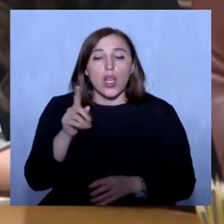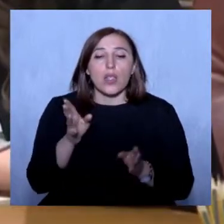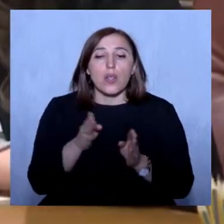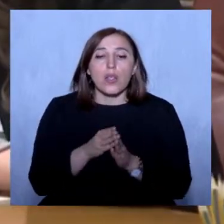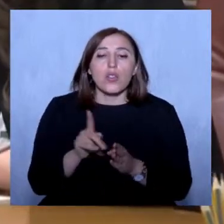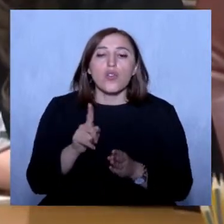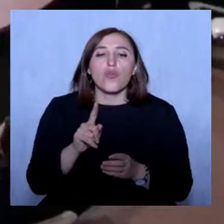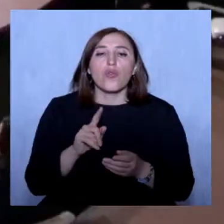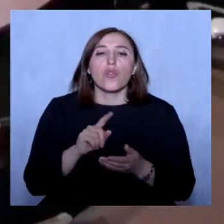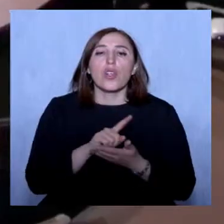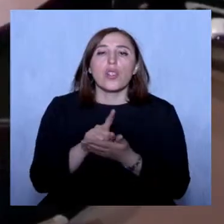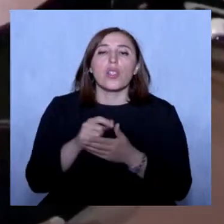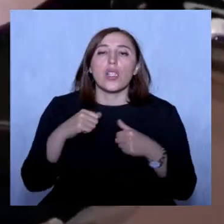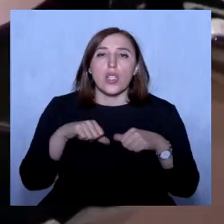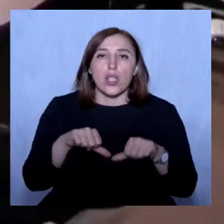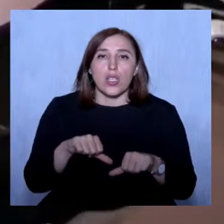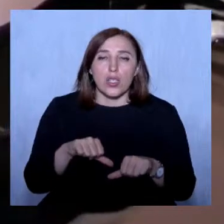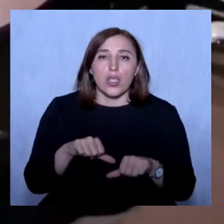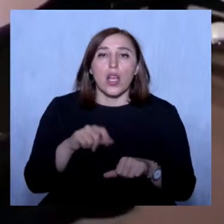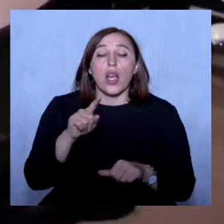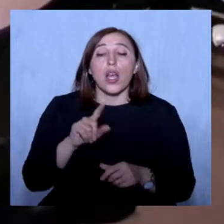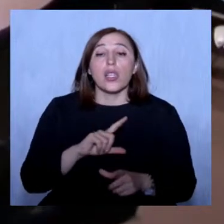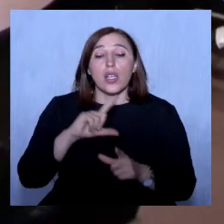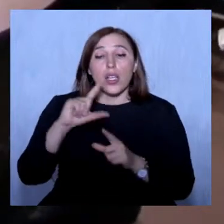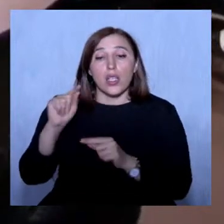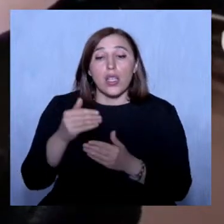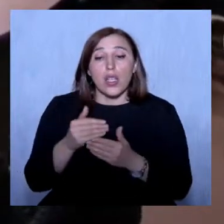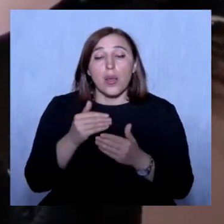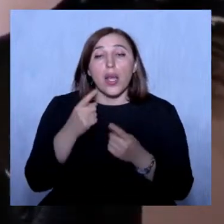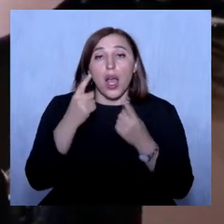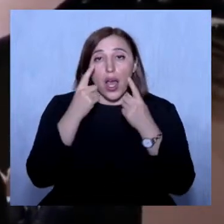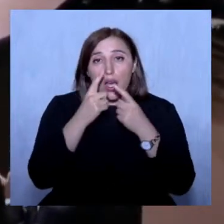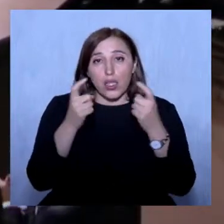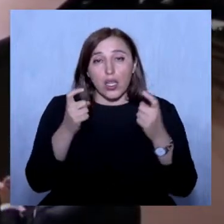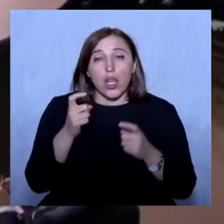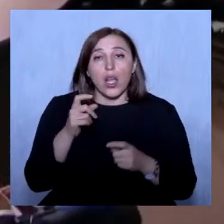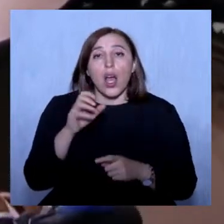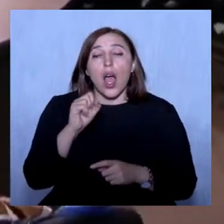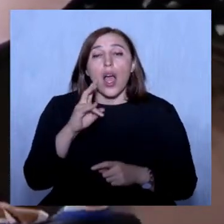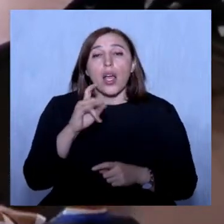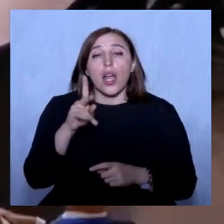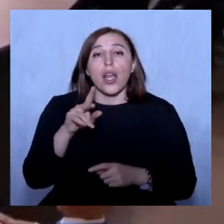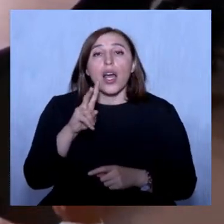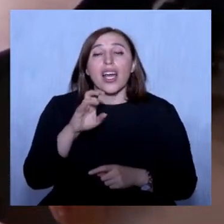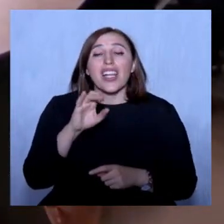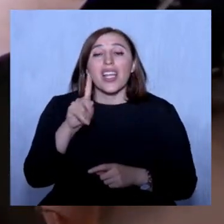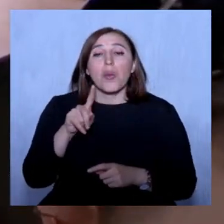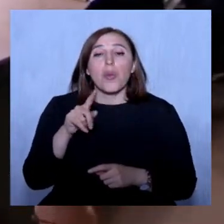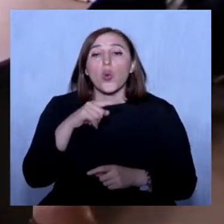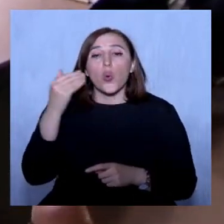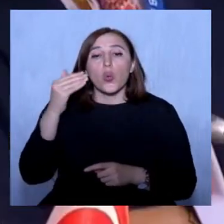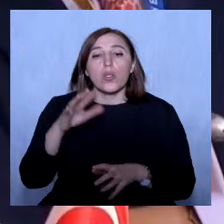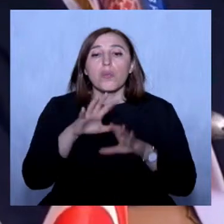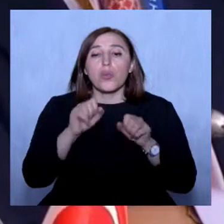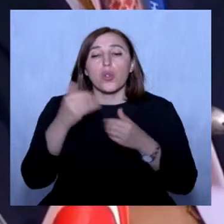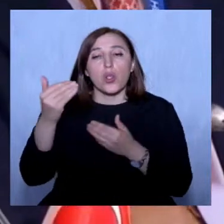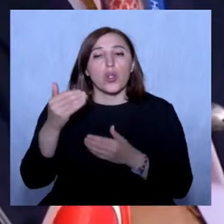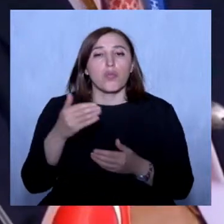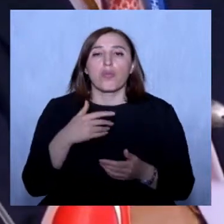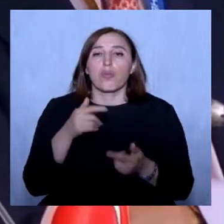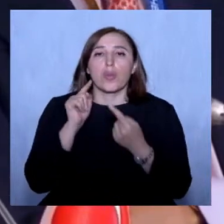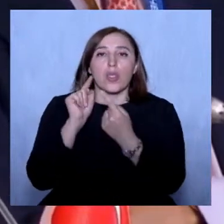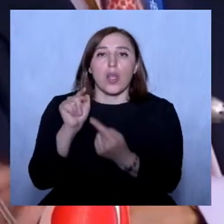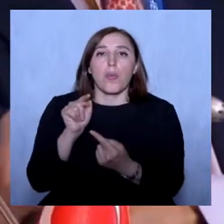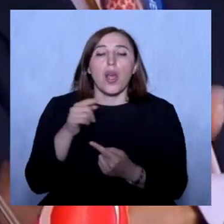Հարցական միստին մասնակցելու։ Այցի նախաշեմին նա գրկին հայտայալ է թե անգարան չի ճանաչում գրիմի բրնակցումը Հուսաստանի կողմից։